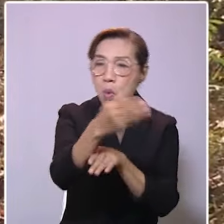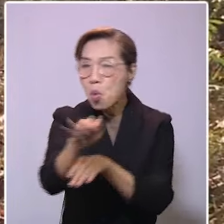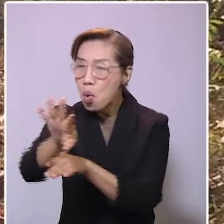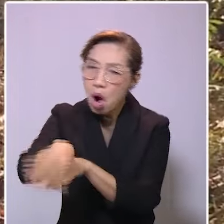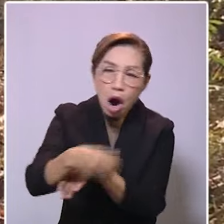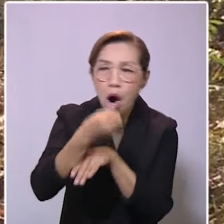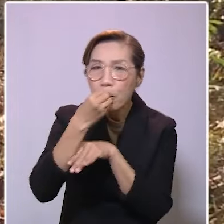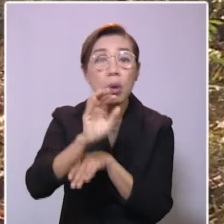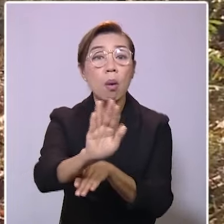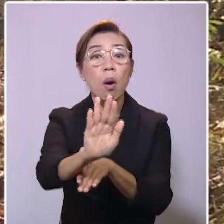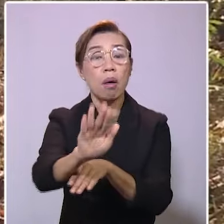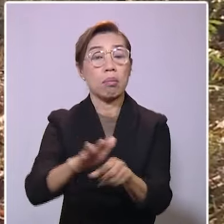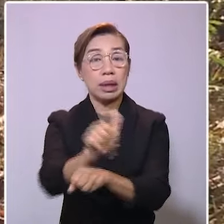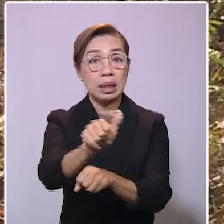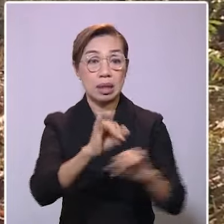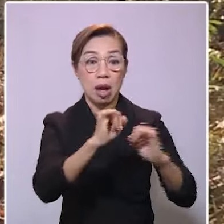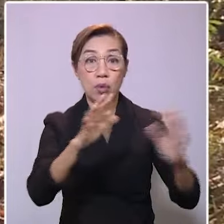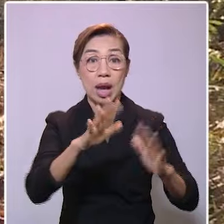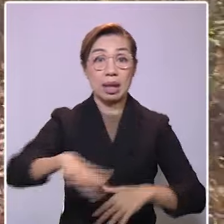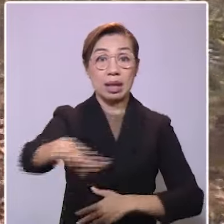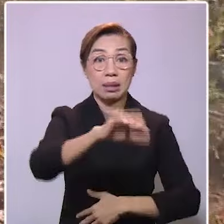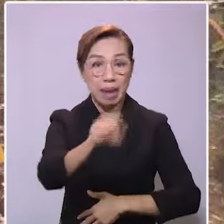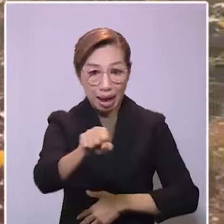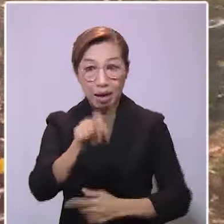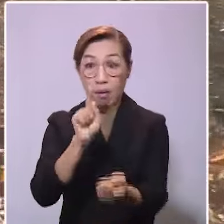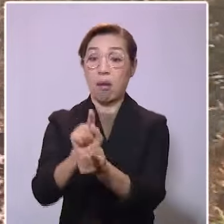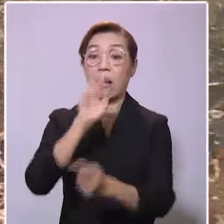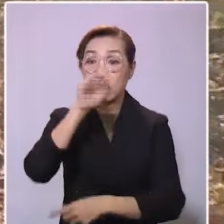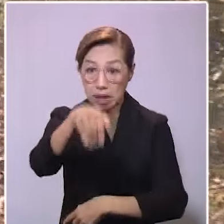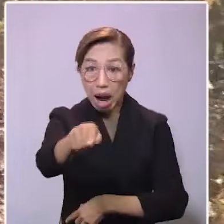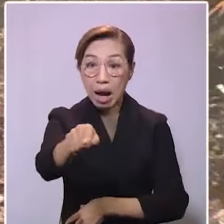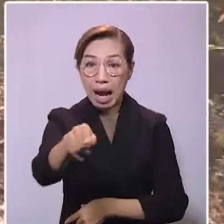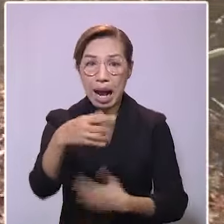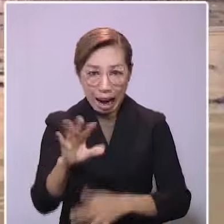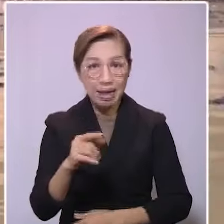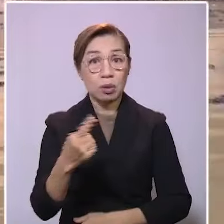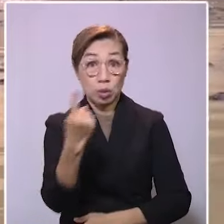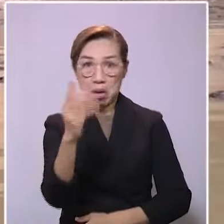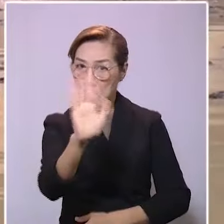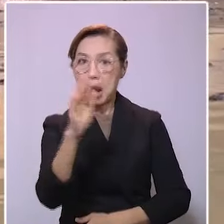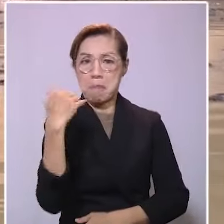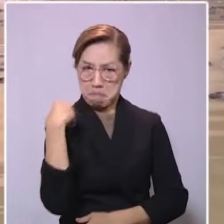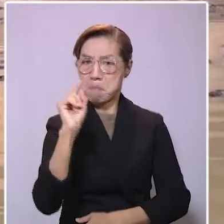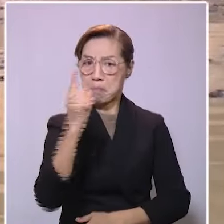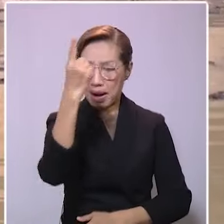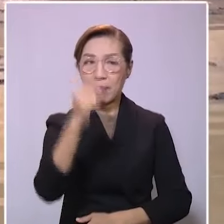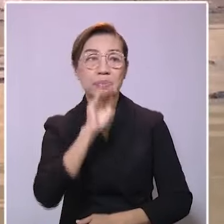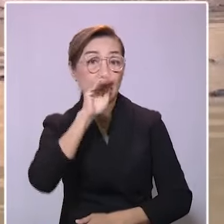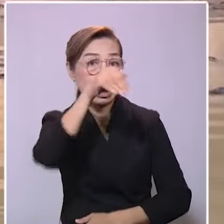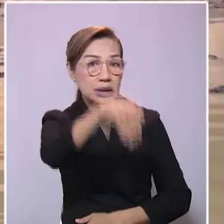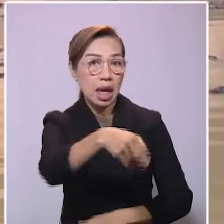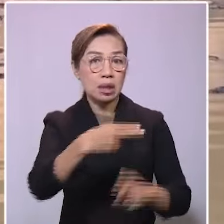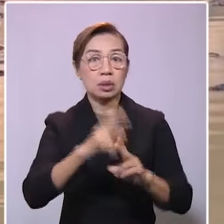ถนนรอบอุทยานอ่าของพี่พัทไปเจอพลายด้วนใช่่มั้ยคะครับยังมีอีกตัวนึงค่ะทีมข่าวไปเจอเป็นพลายขุน